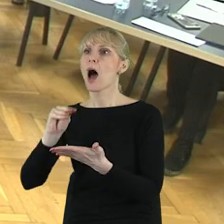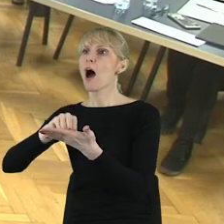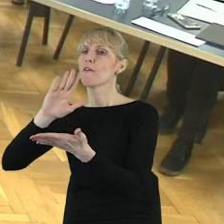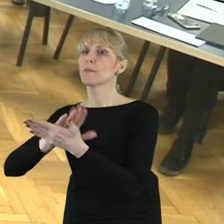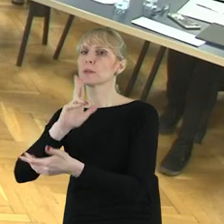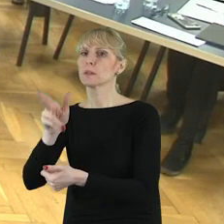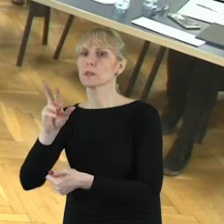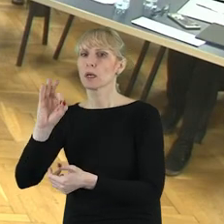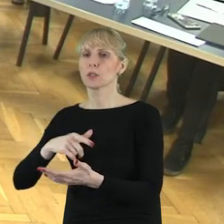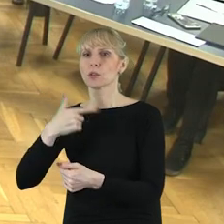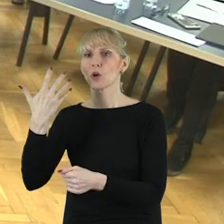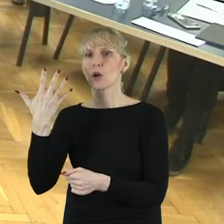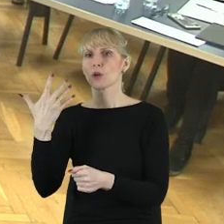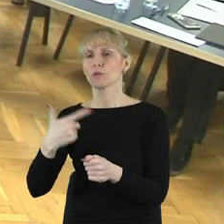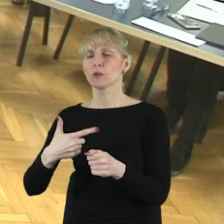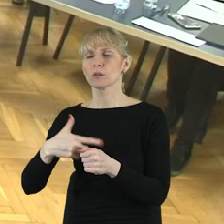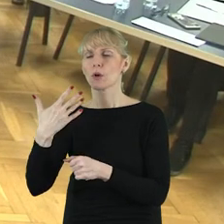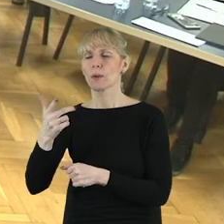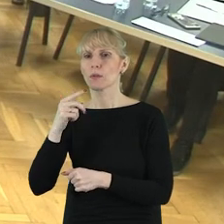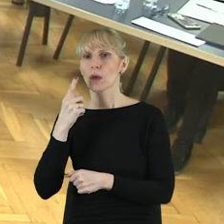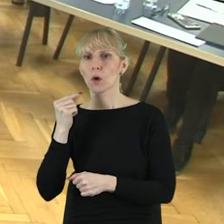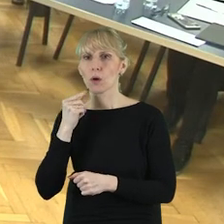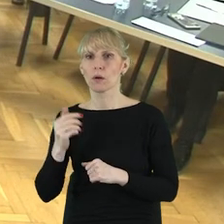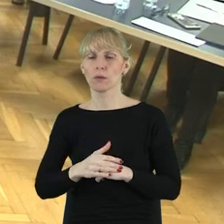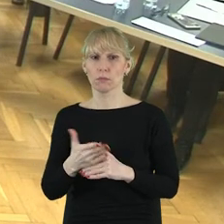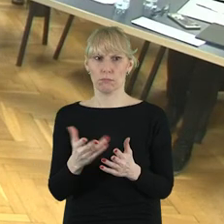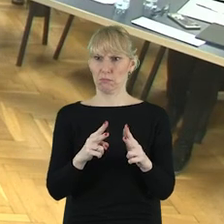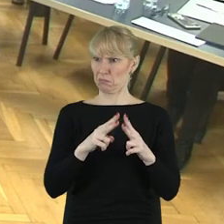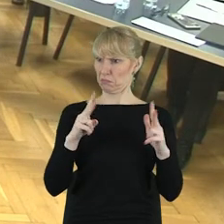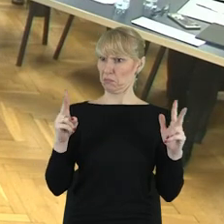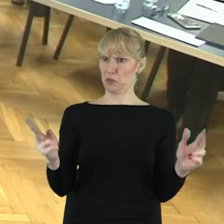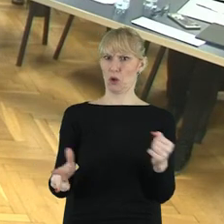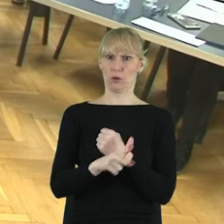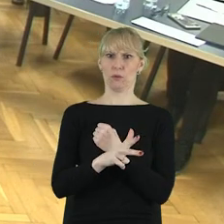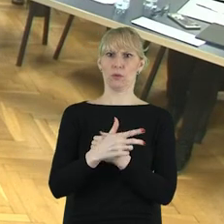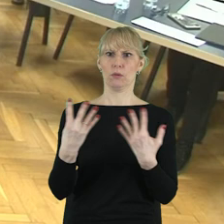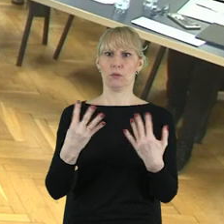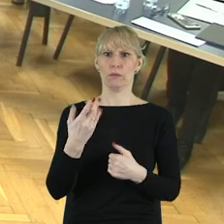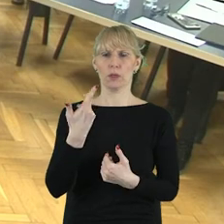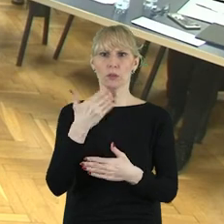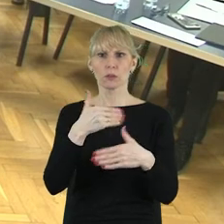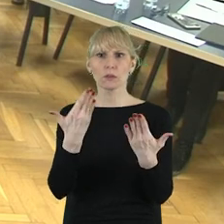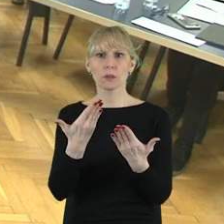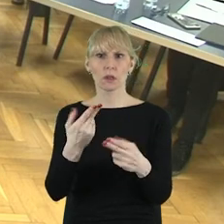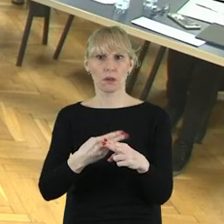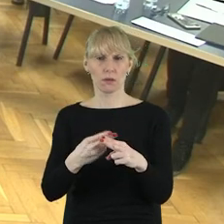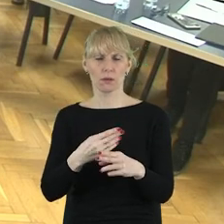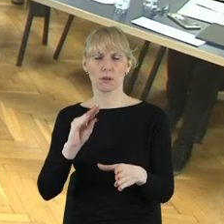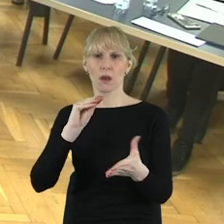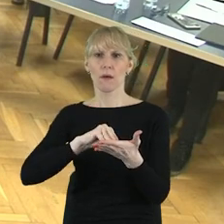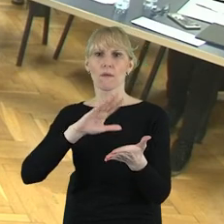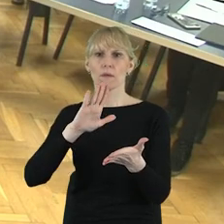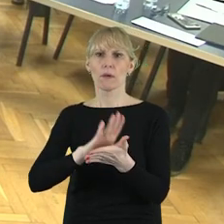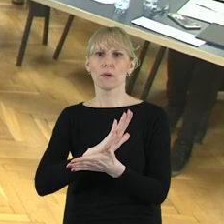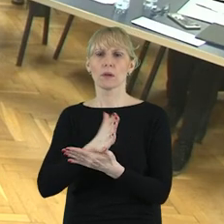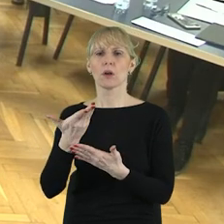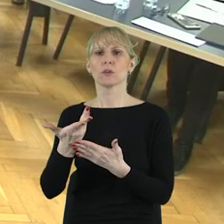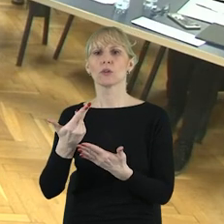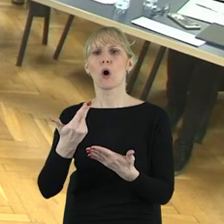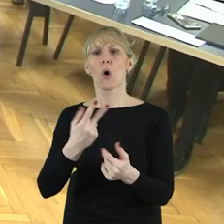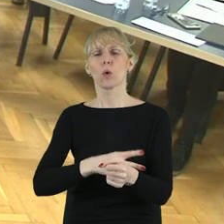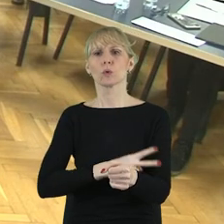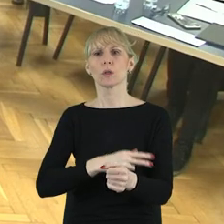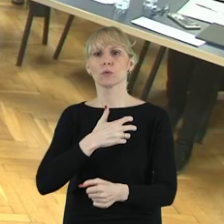dni kalendarzowych przy założeniu, że wraz z wpisem złożona dokumentacji do Urzędu Marszałkowskiego Województwa Łódzkiego 67 dni